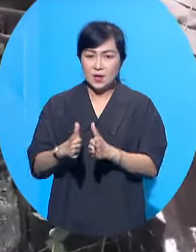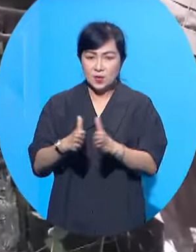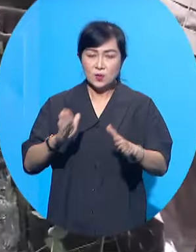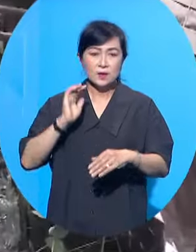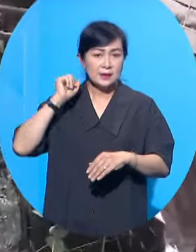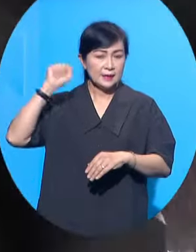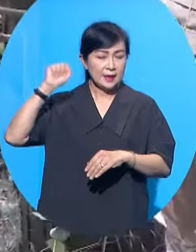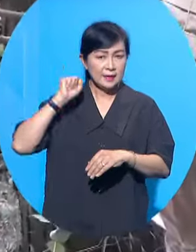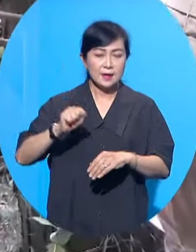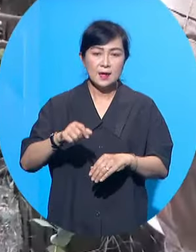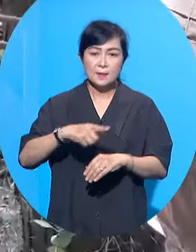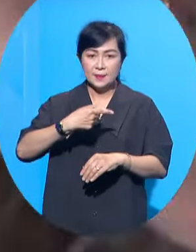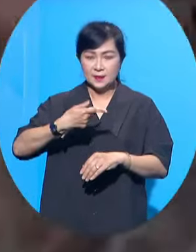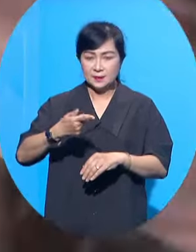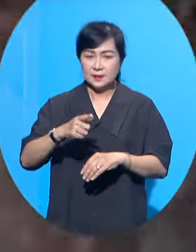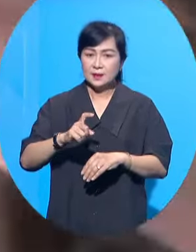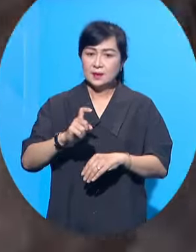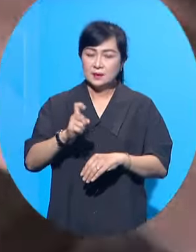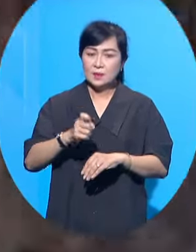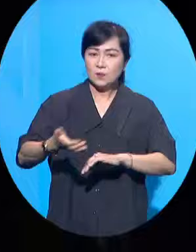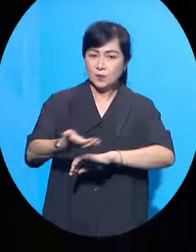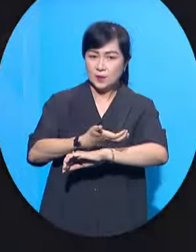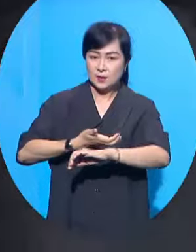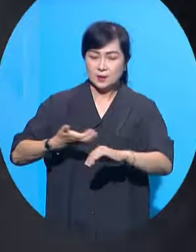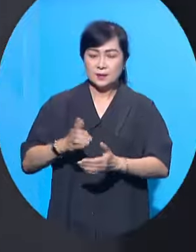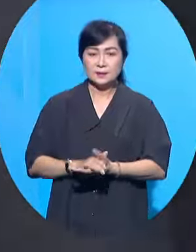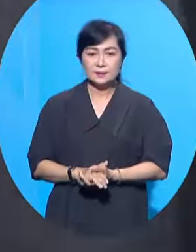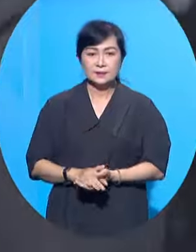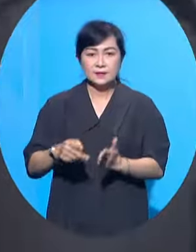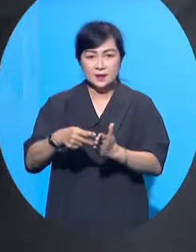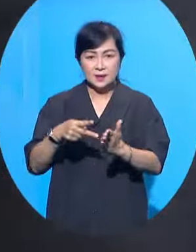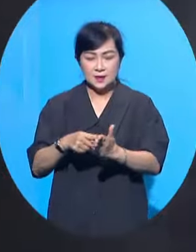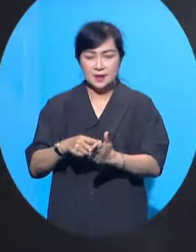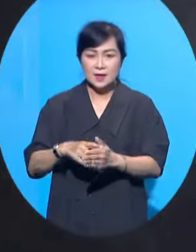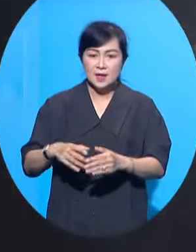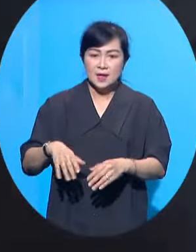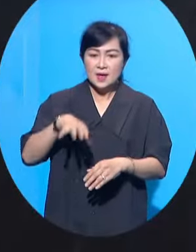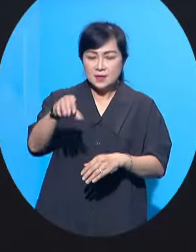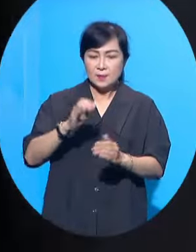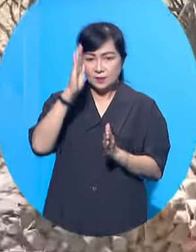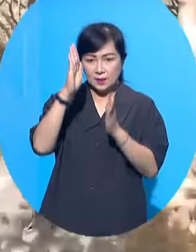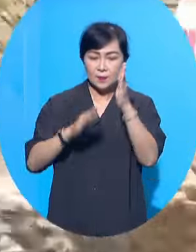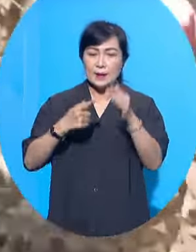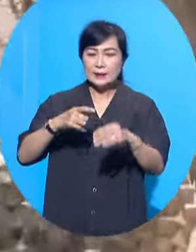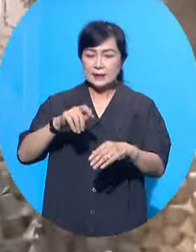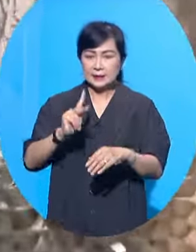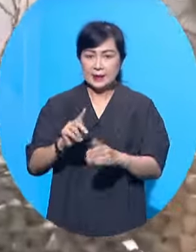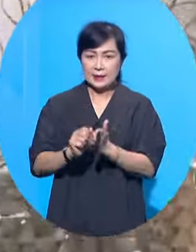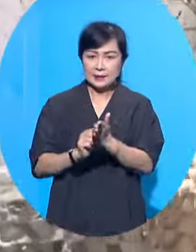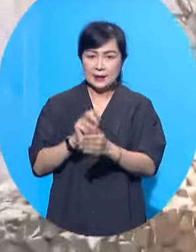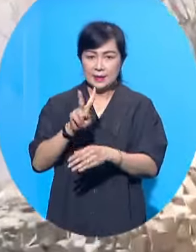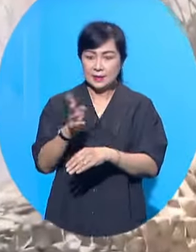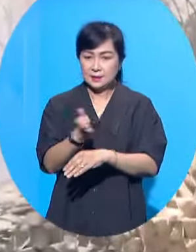lợi ở phía Đông đất nước dọc theo mặt trận dài 1000 km kể từ khi chiếm được thành phố trọng điểm adka vào tháng